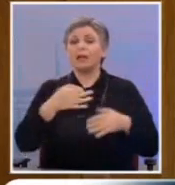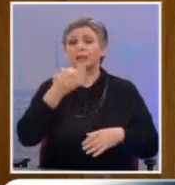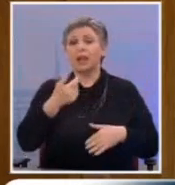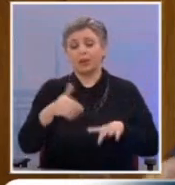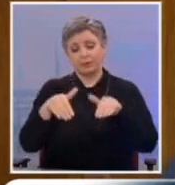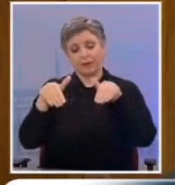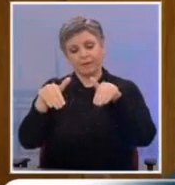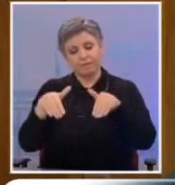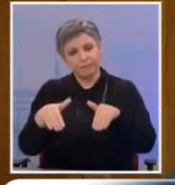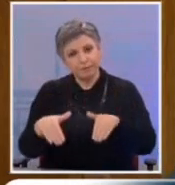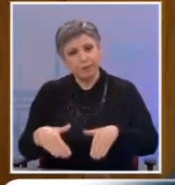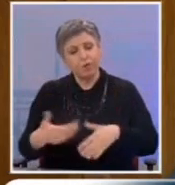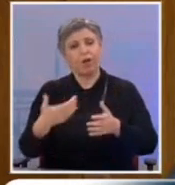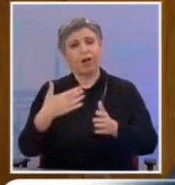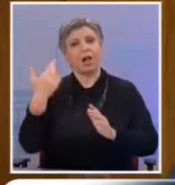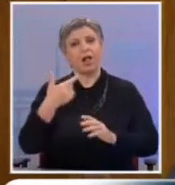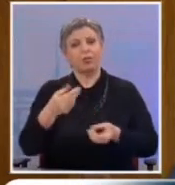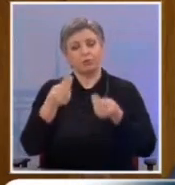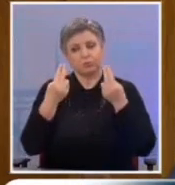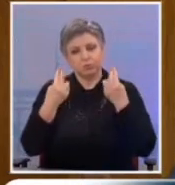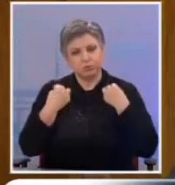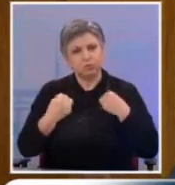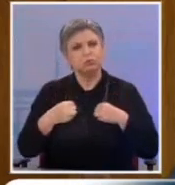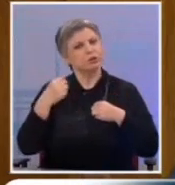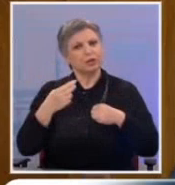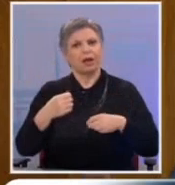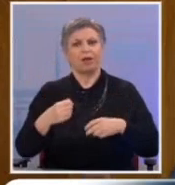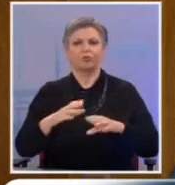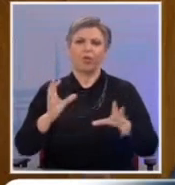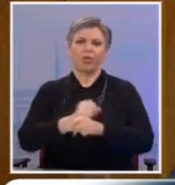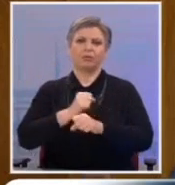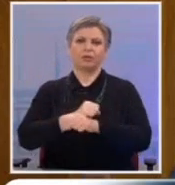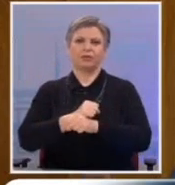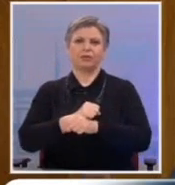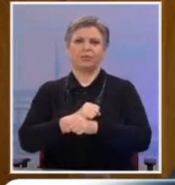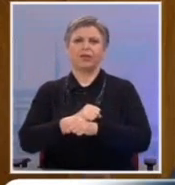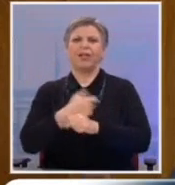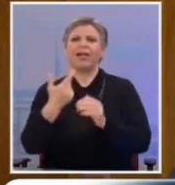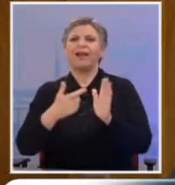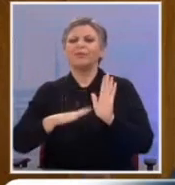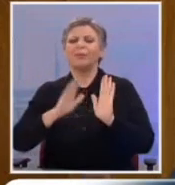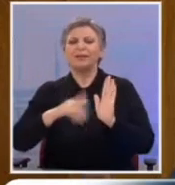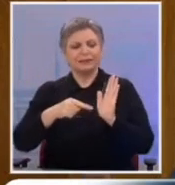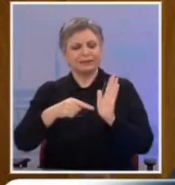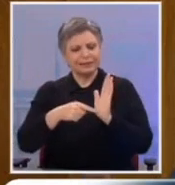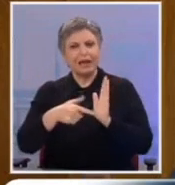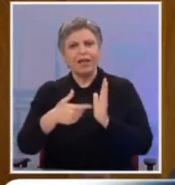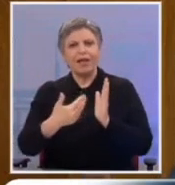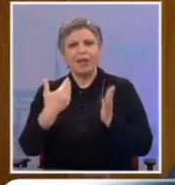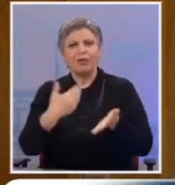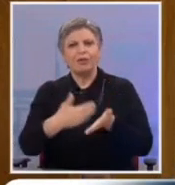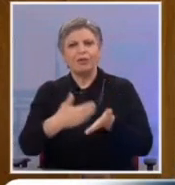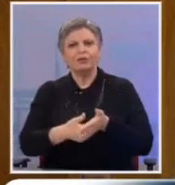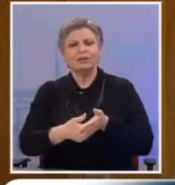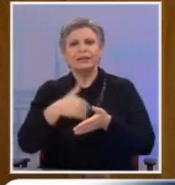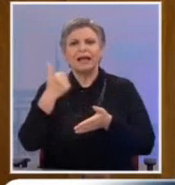αυτού του λόγου στο τέλος θα υπάρξει η ανταμοιβή. Ταυτόχρονα όμως αυτός ο επίλογος κινδυνεύει να γίνει και